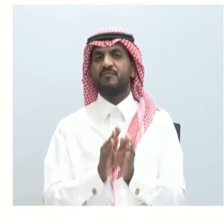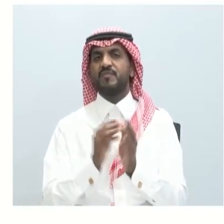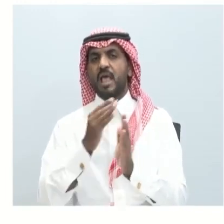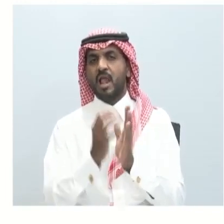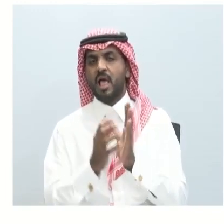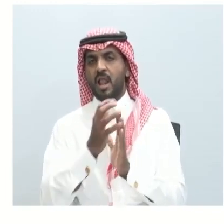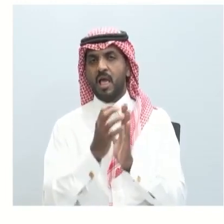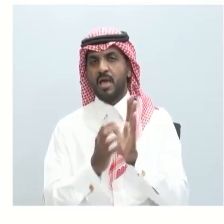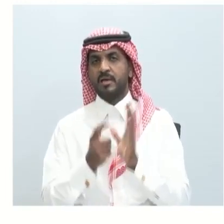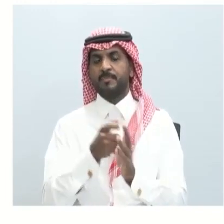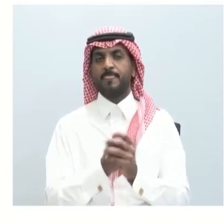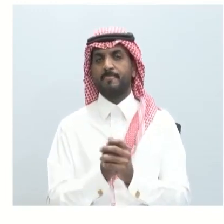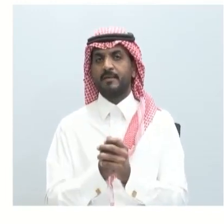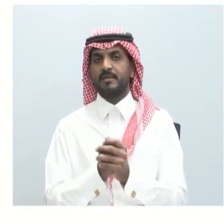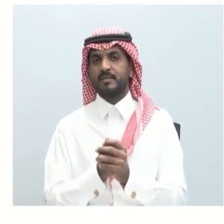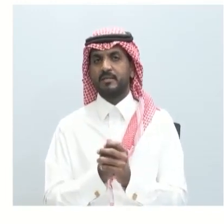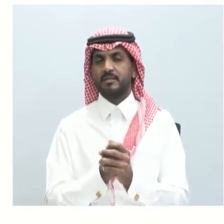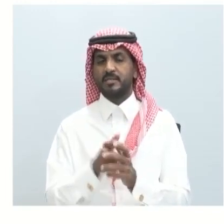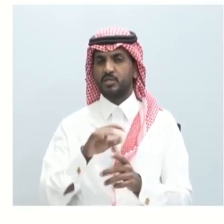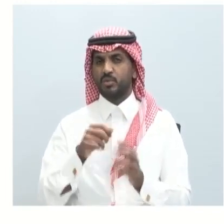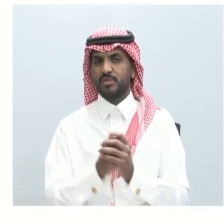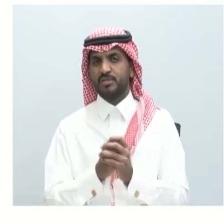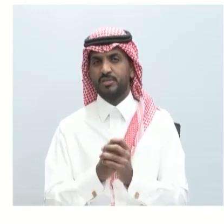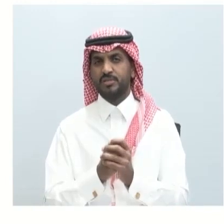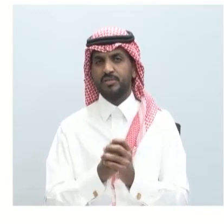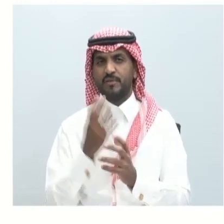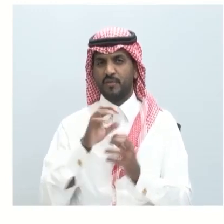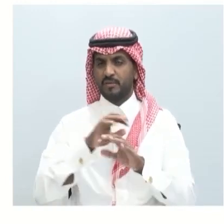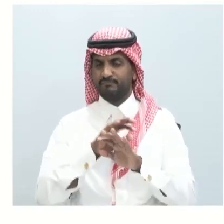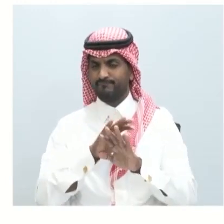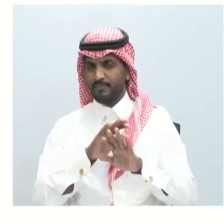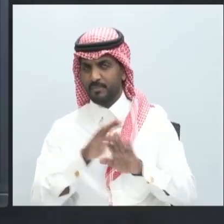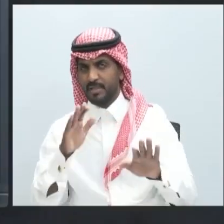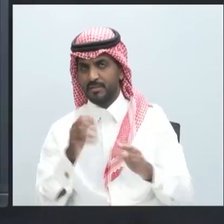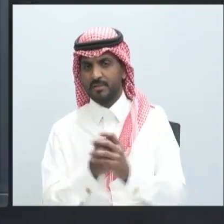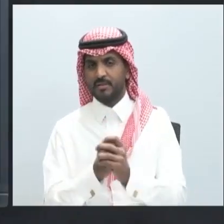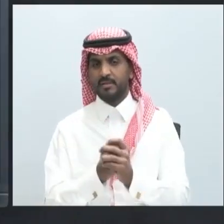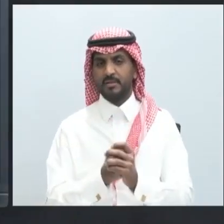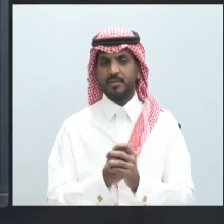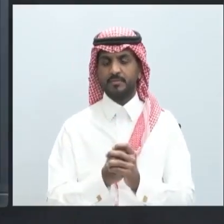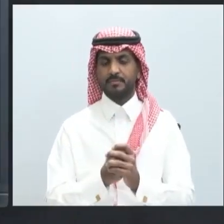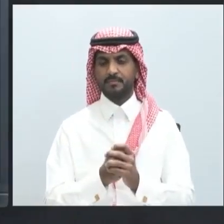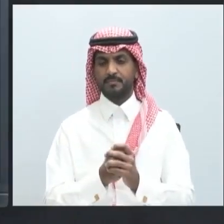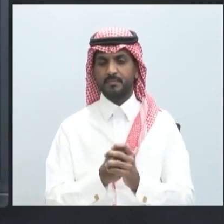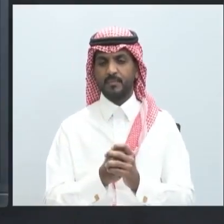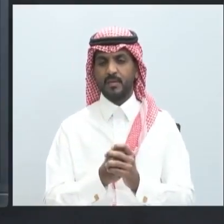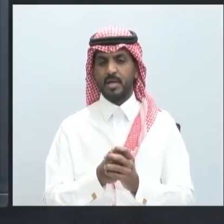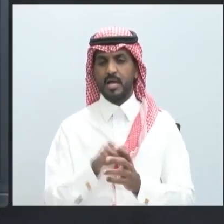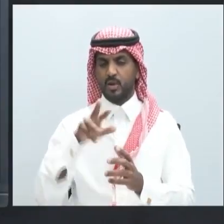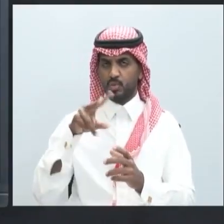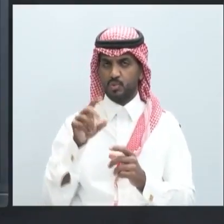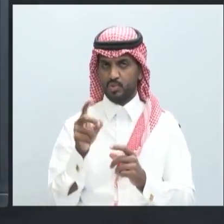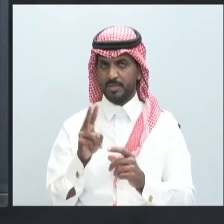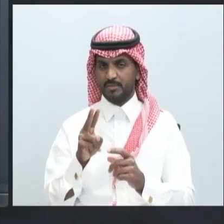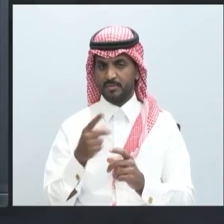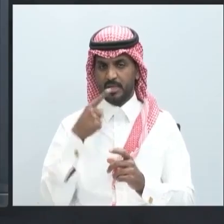في الطور الاستوائي ثم تفتقد لبعضها البعض في عمليه الطور الانفصالي ولكن الكروموسومات عندما